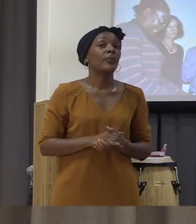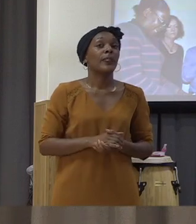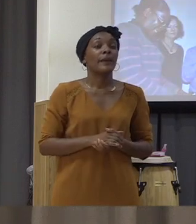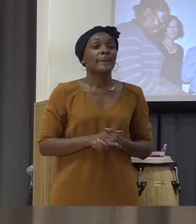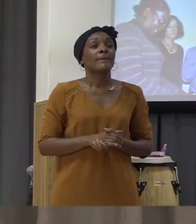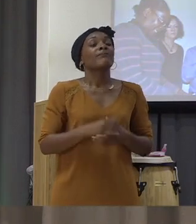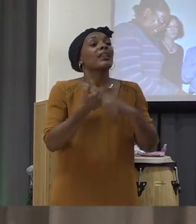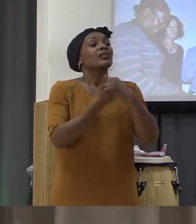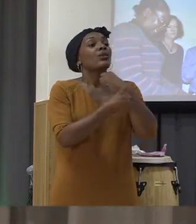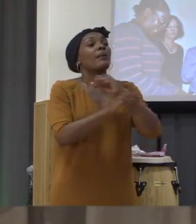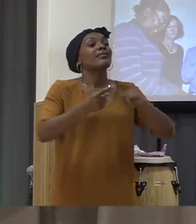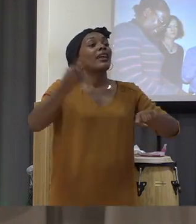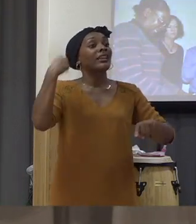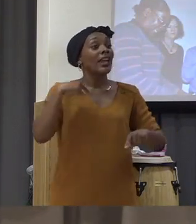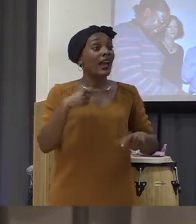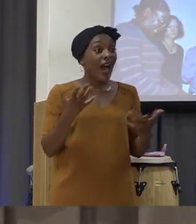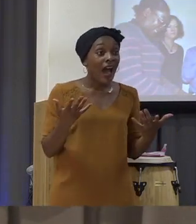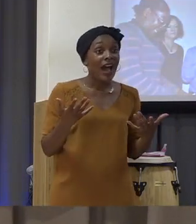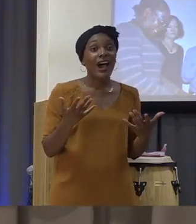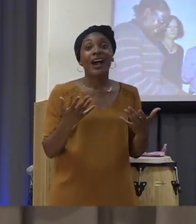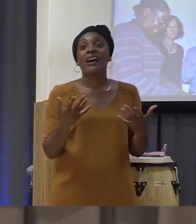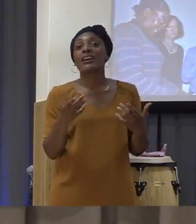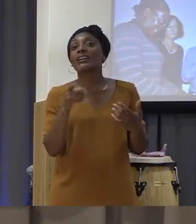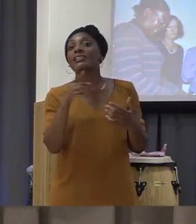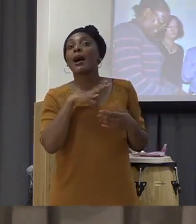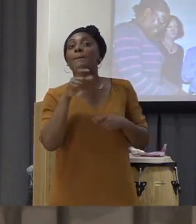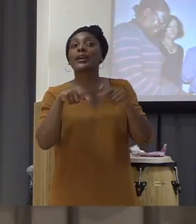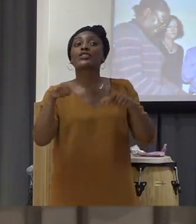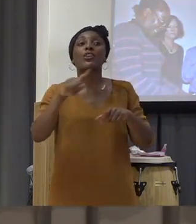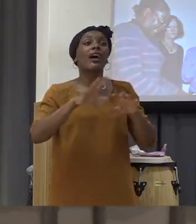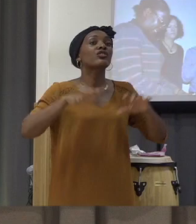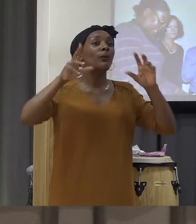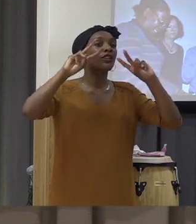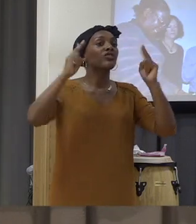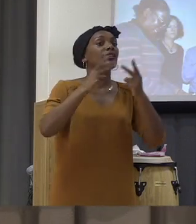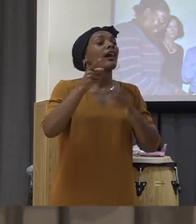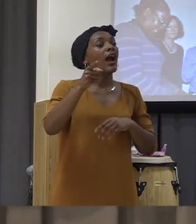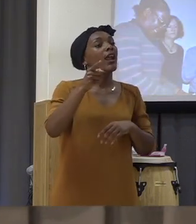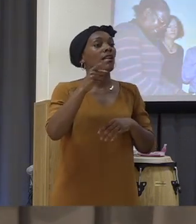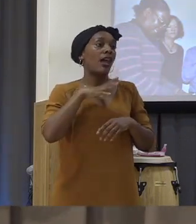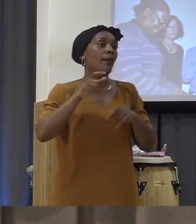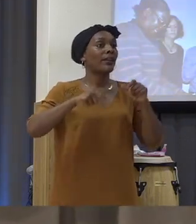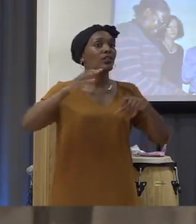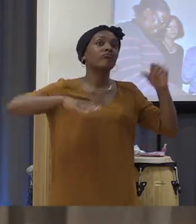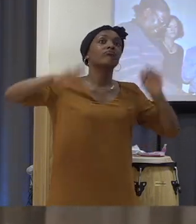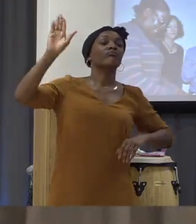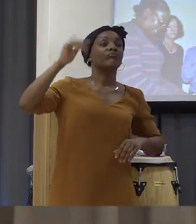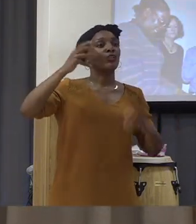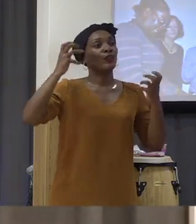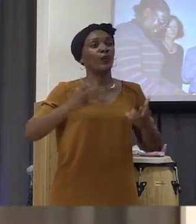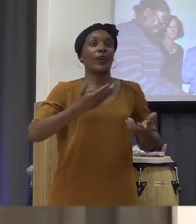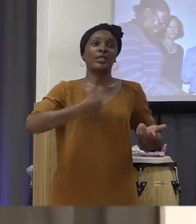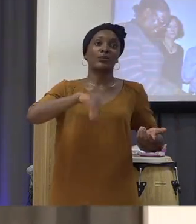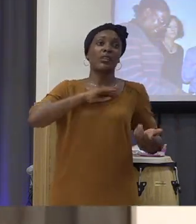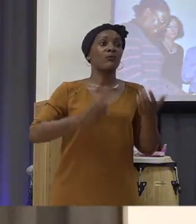On a vu la semaine dernière que plusieurs, Matthieu, Darius, qu'ici, se sont engagés dans des